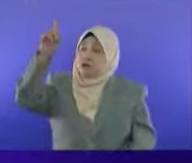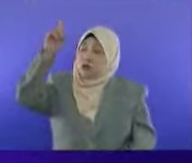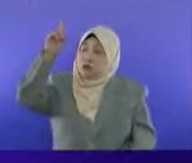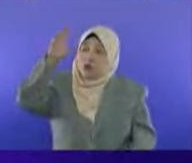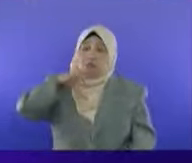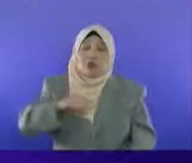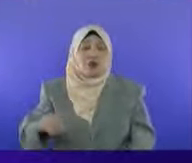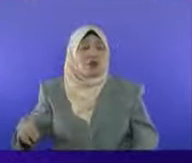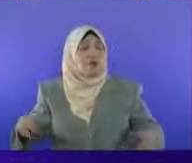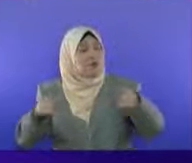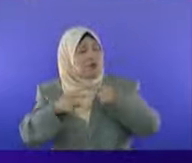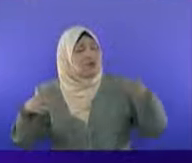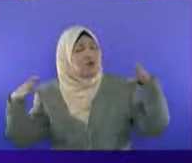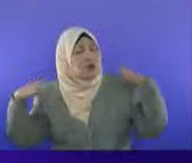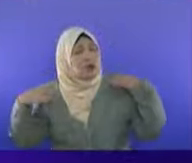ورسله